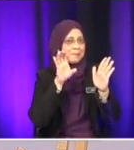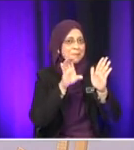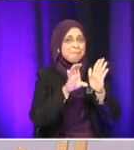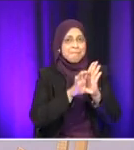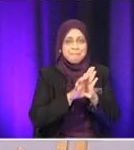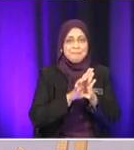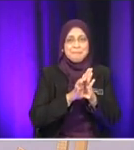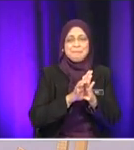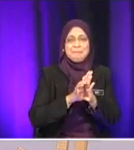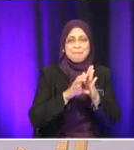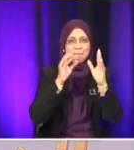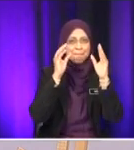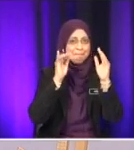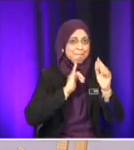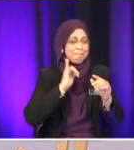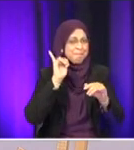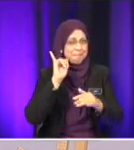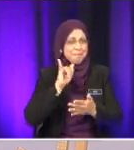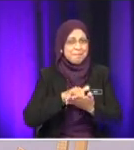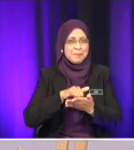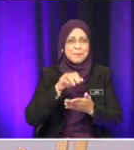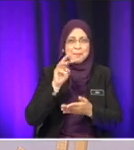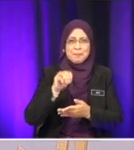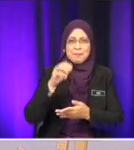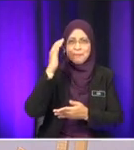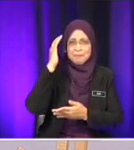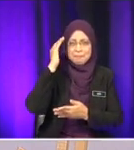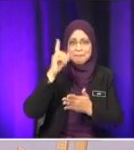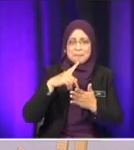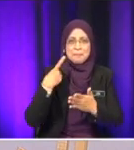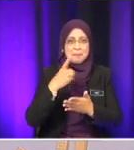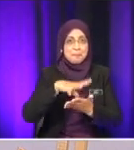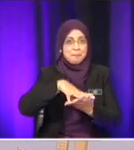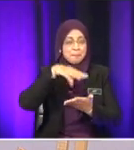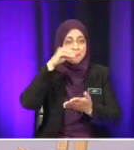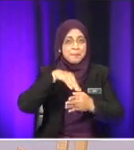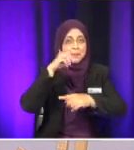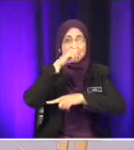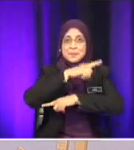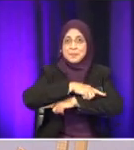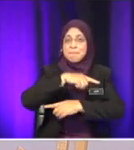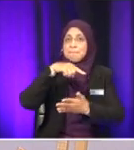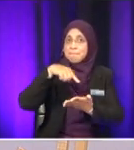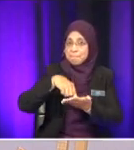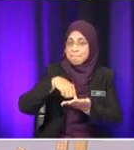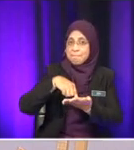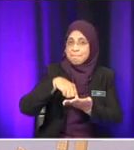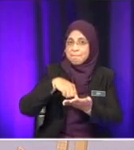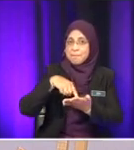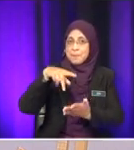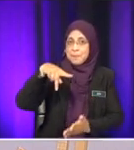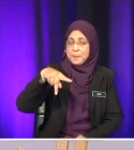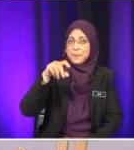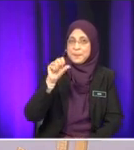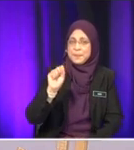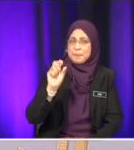Saya pasti Inilah dia yang kita akan belajar kali ini dalam mata pelajaran pendidikan seni bijur tetapi Siapakah guru